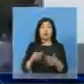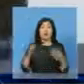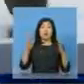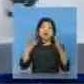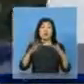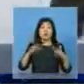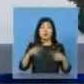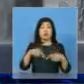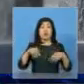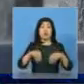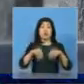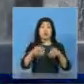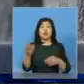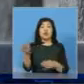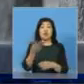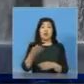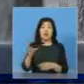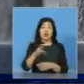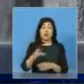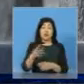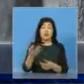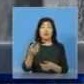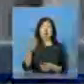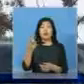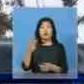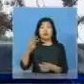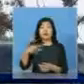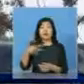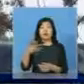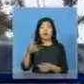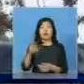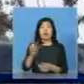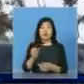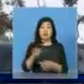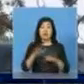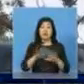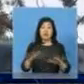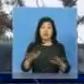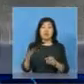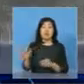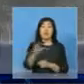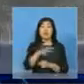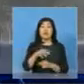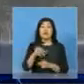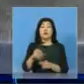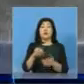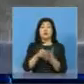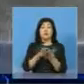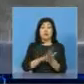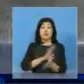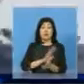ағаштарды егілген 3 аумақ бар. Жалпы ауданы 220 гектар. Соңғы 2 жылда тал кесу дерегі мүлде тіркелмеген.